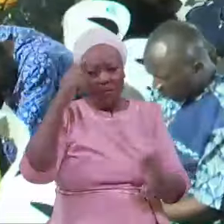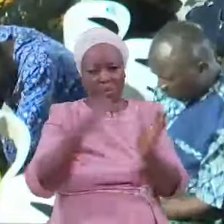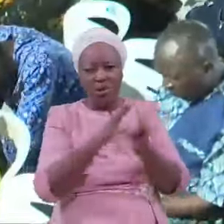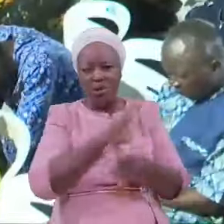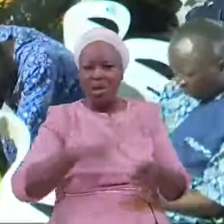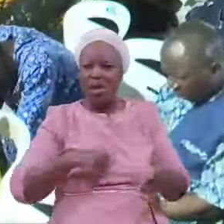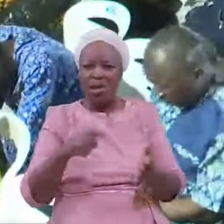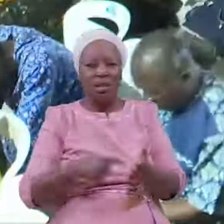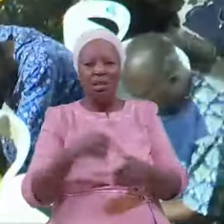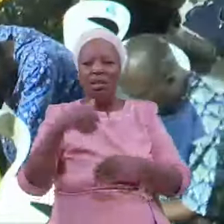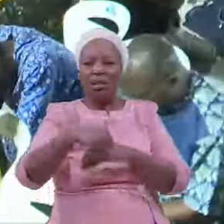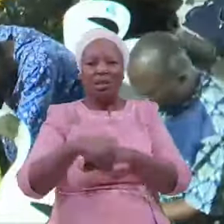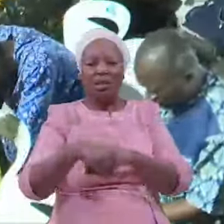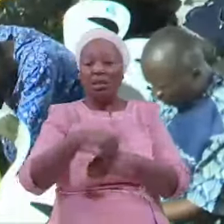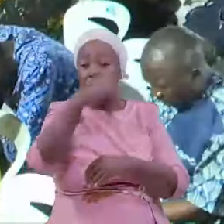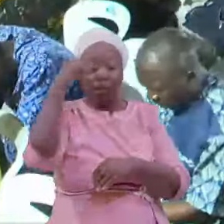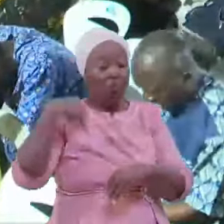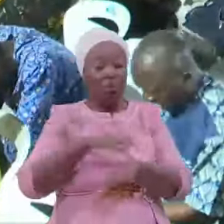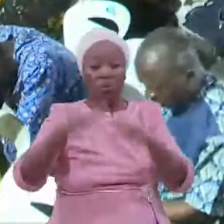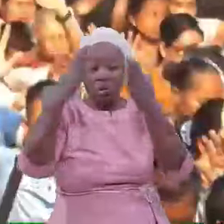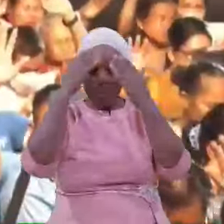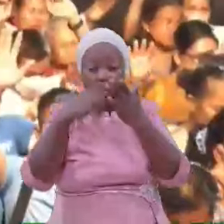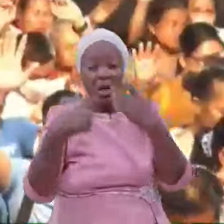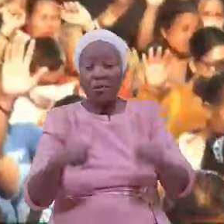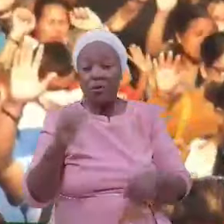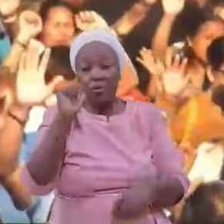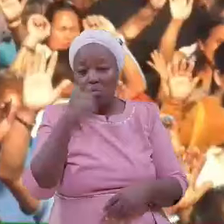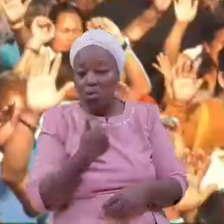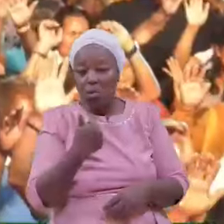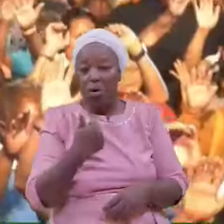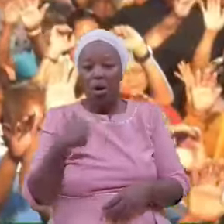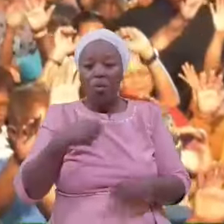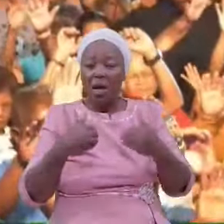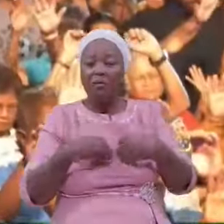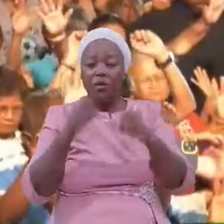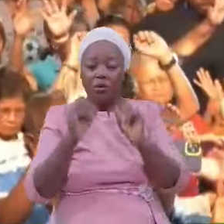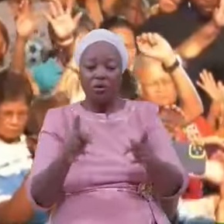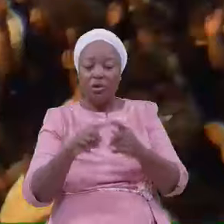Panginoon, kumikilala sa Panginoon, nais yung tanggapin ang kaligtasan. Hali kayo.